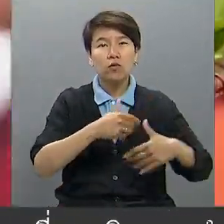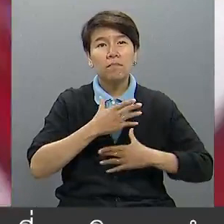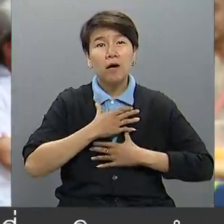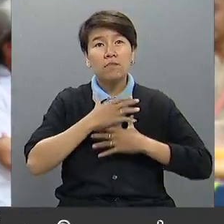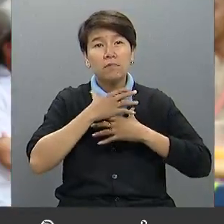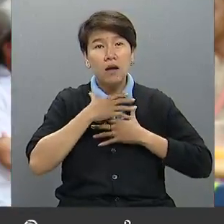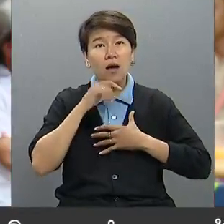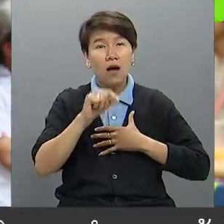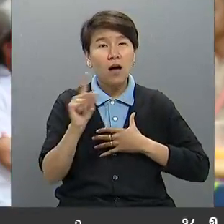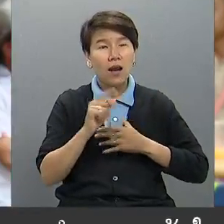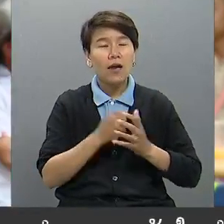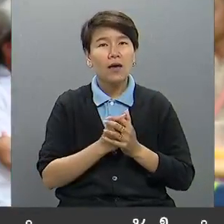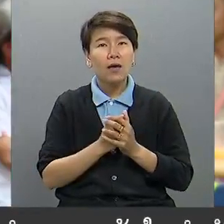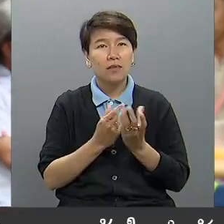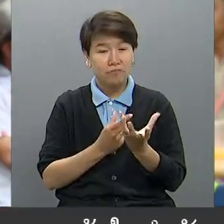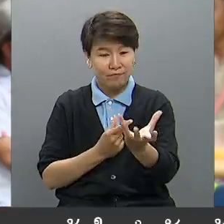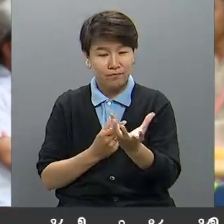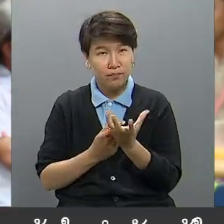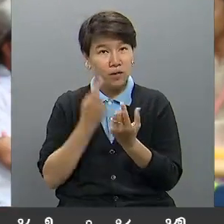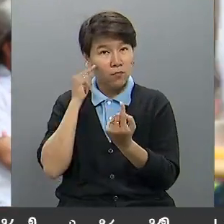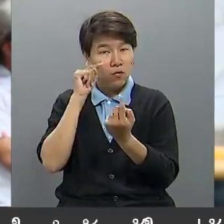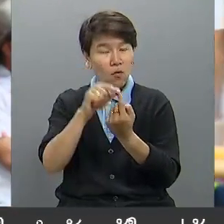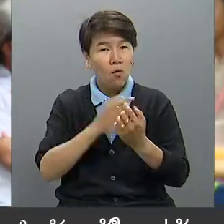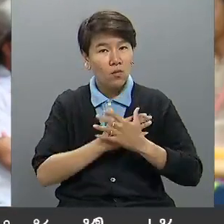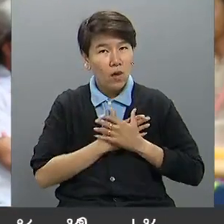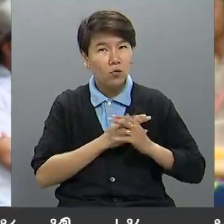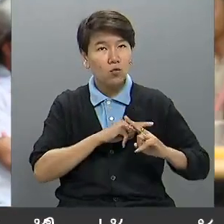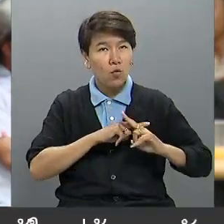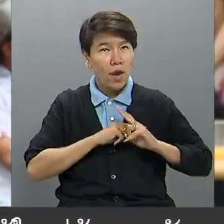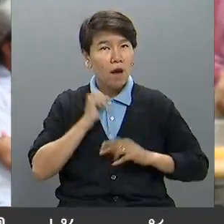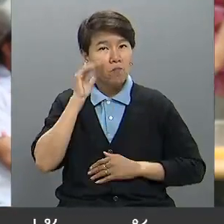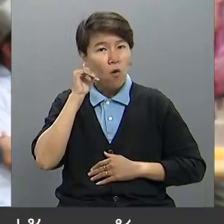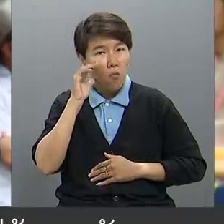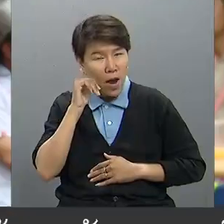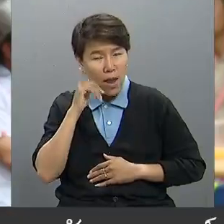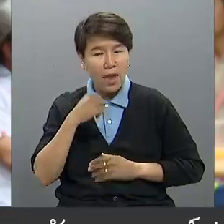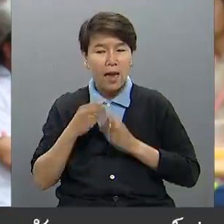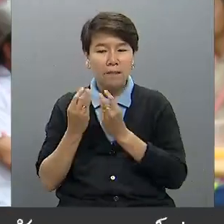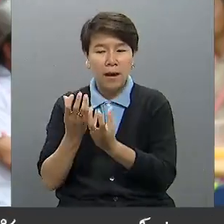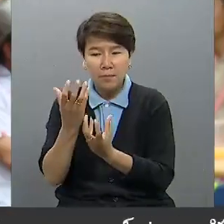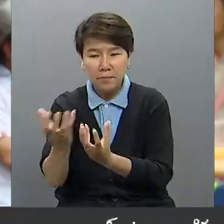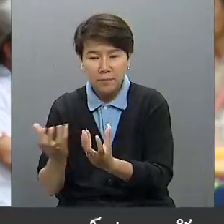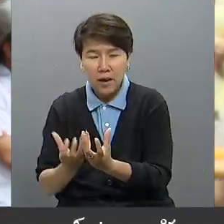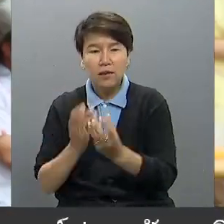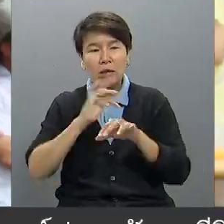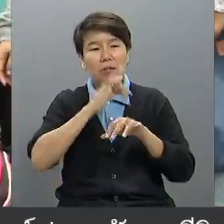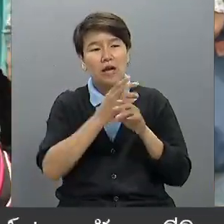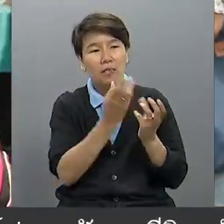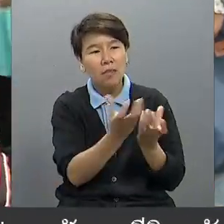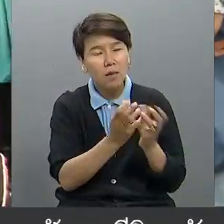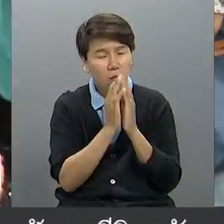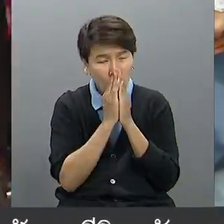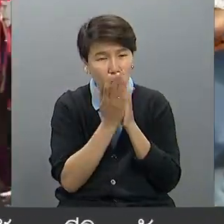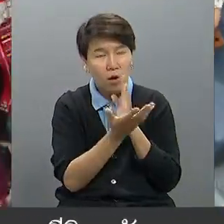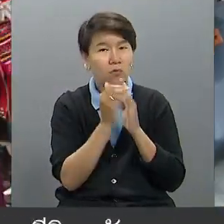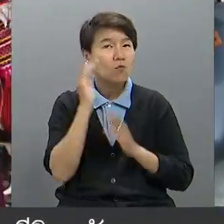กตัญญูต่อตนเองนะต่อบรรพบุรุษและต่อธรรมชาตินะแล้วก็เป็นความเชื่อของพี่น้องชนเผ่าเราว่า